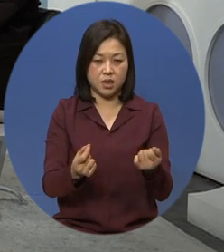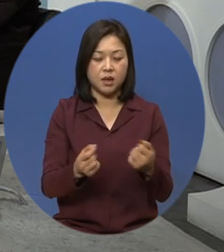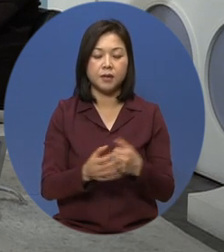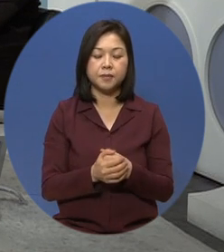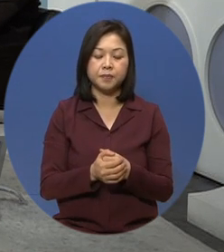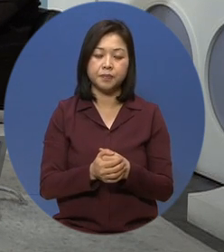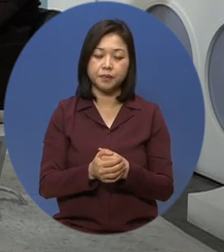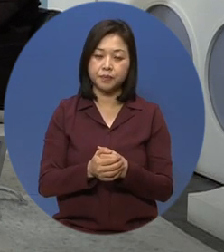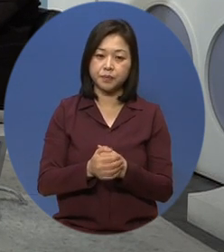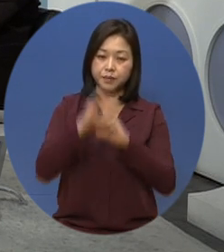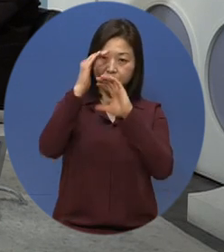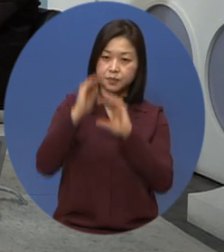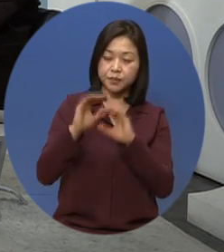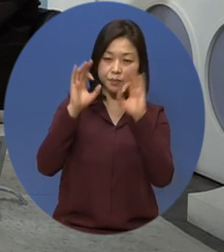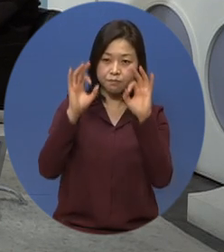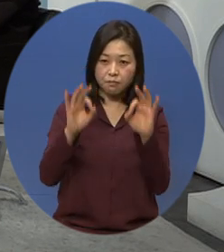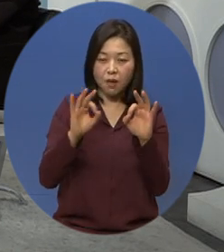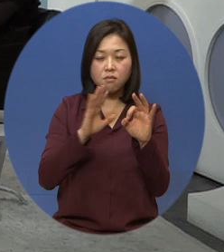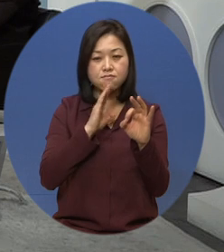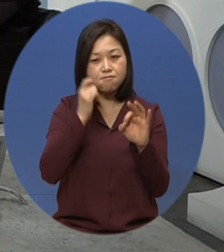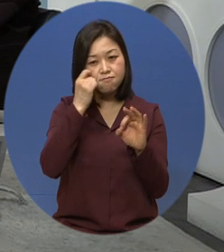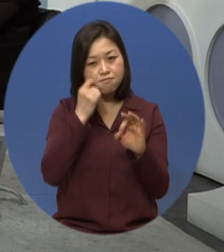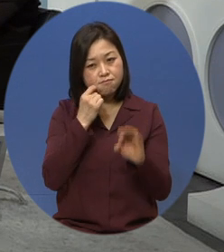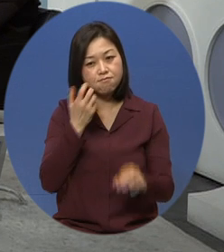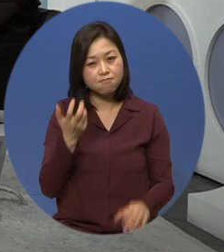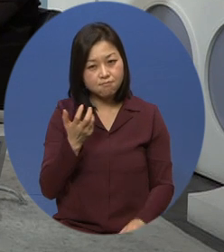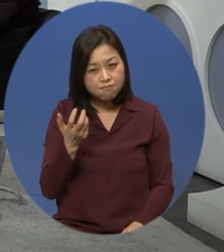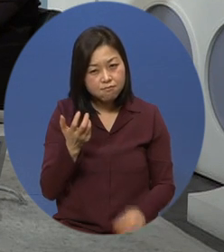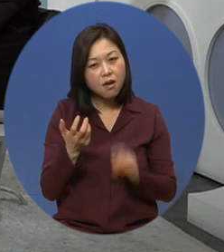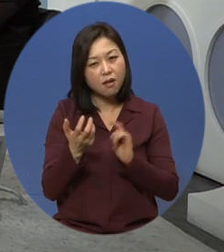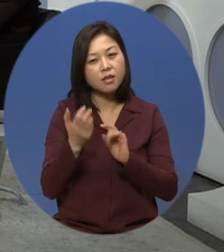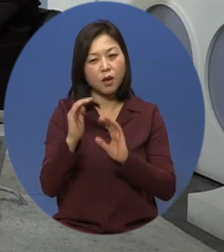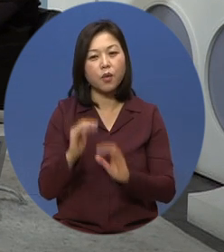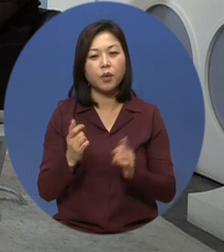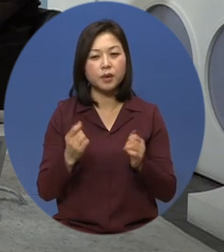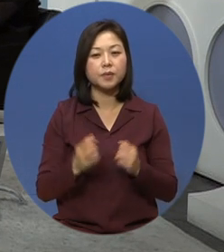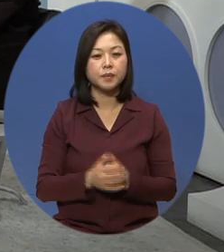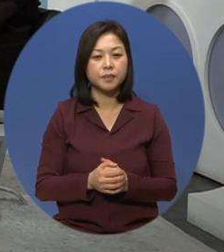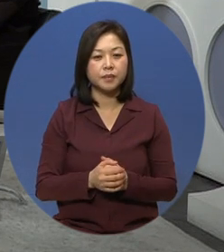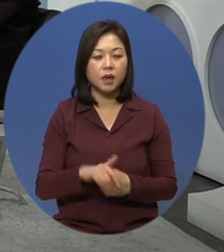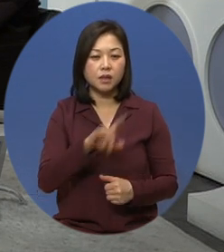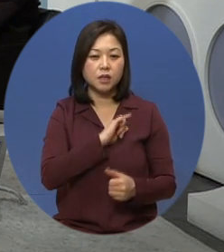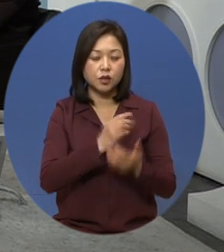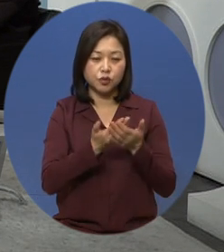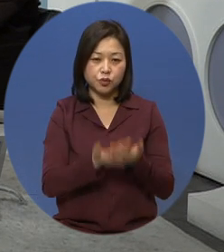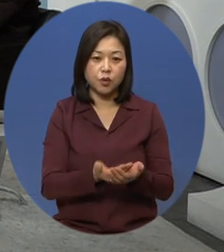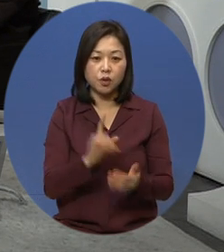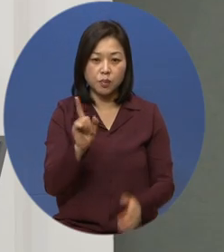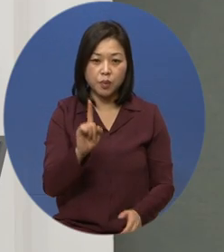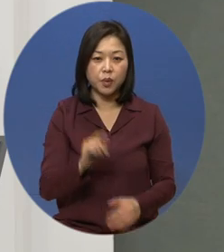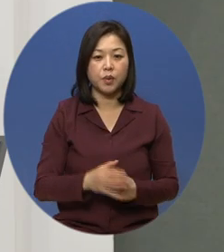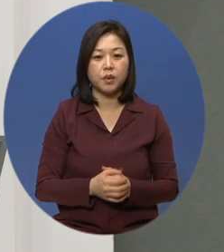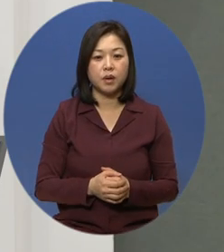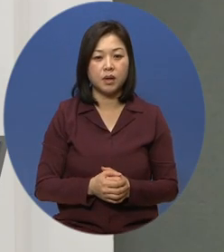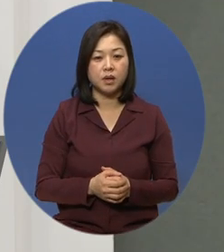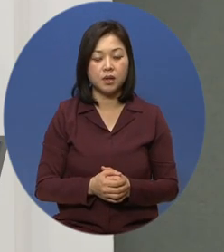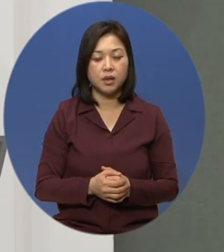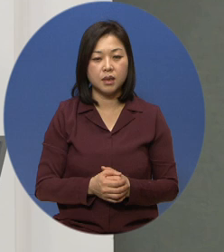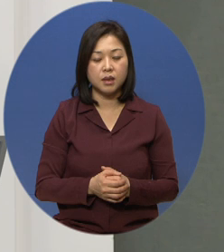가슴 아픈 그런 스토리가 바닥에 깔려 있고 마뇨네 내 가장 중요한 것은 어